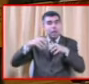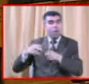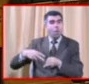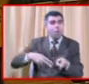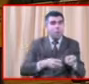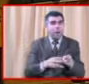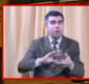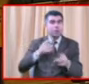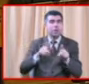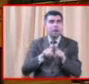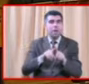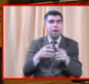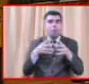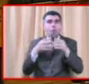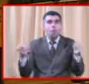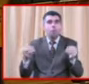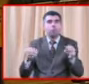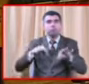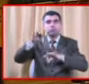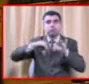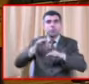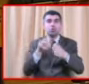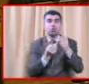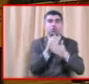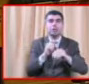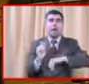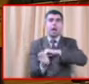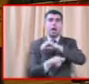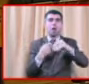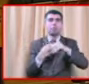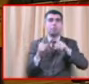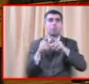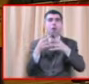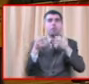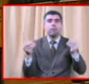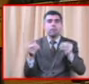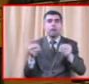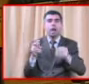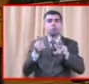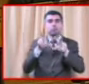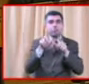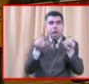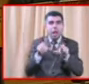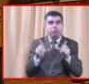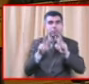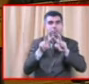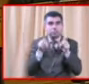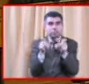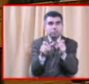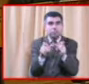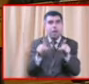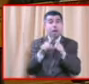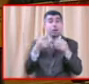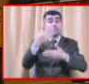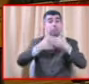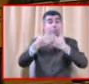استراتيجية السكن في العالم القروي. لأن غادي نشيروا لانعدام المراقبة، البناء العشوائي، أدوات البناء سيد